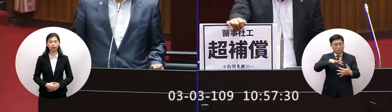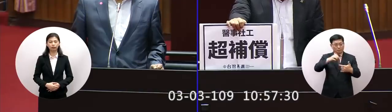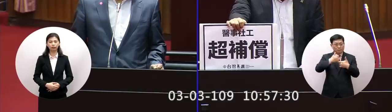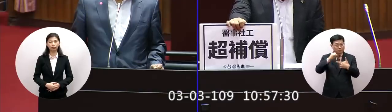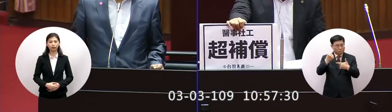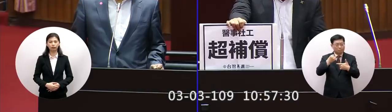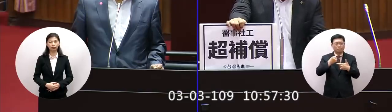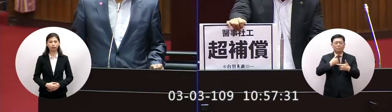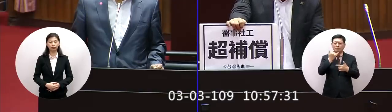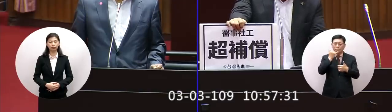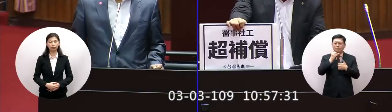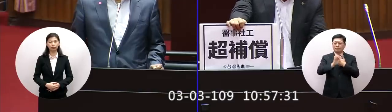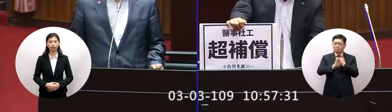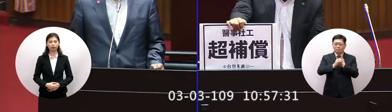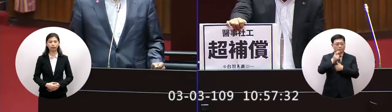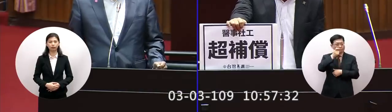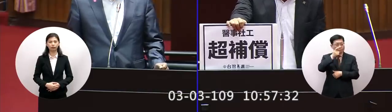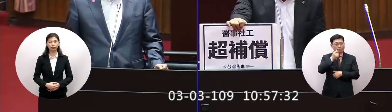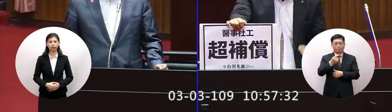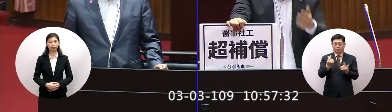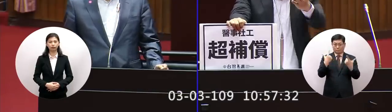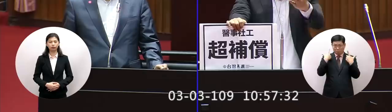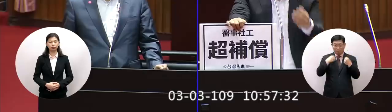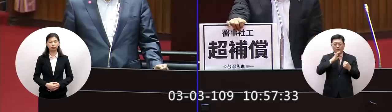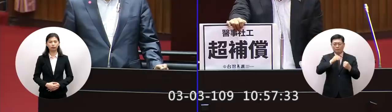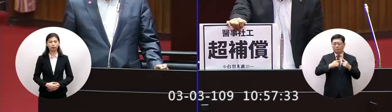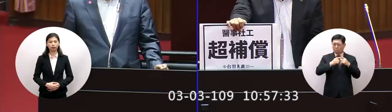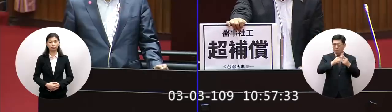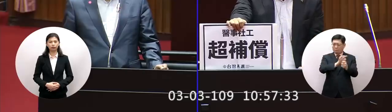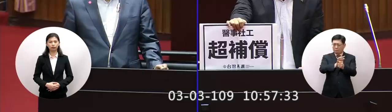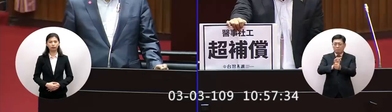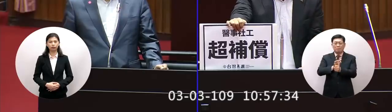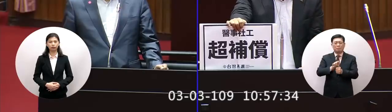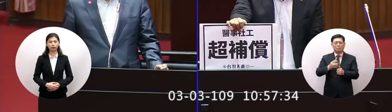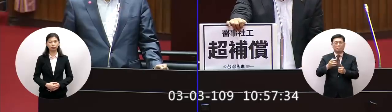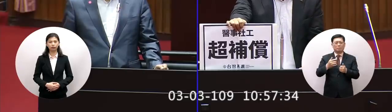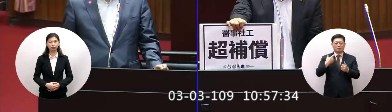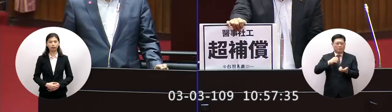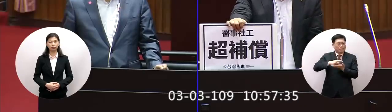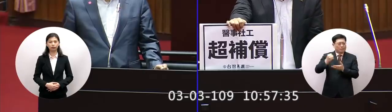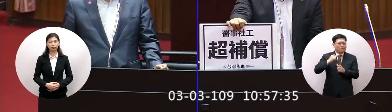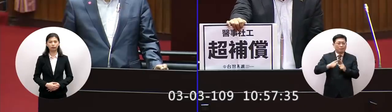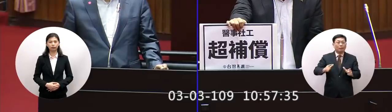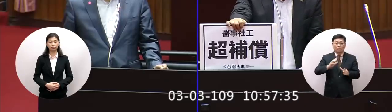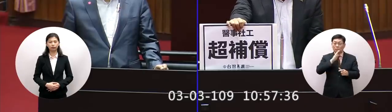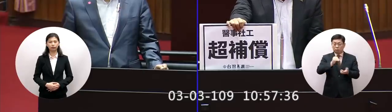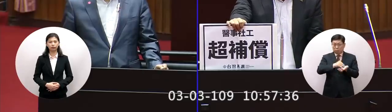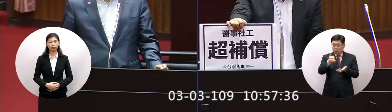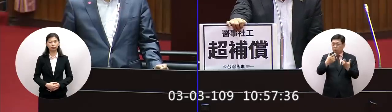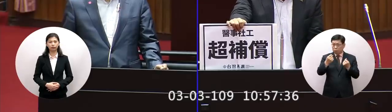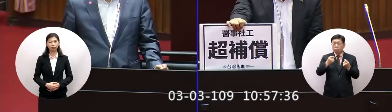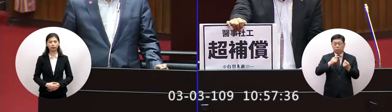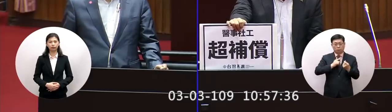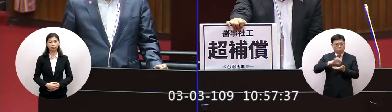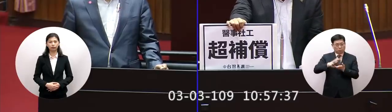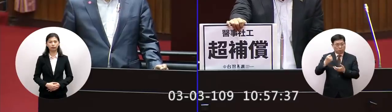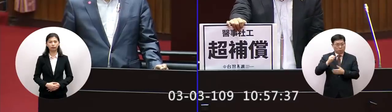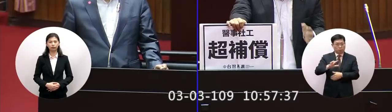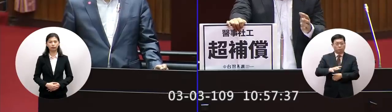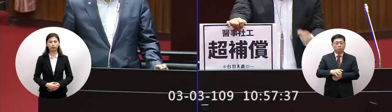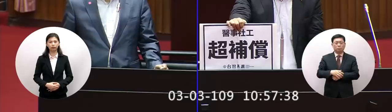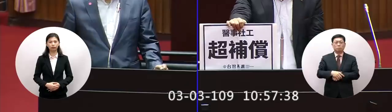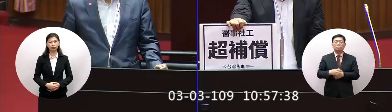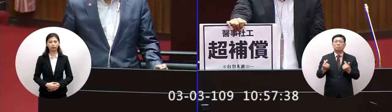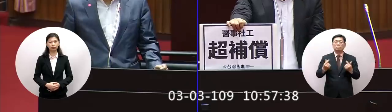建议，吼大家参考看卖，因为吼前线压力，我相信部长、院长恁拢压力真大，但前线医师伊嘛有真大压力吼，包括